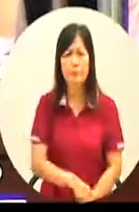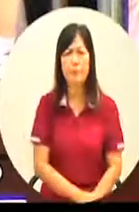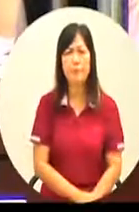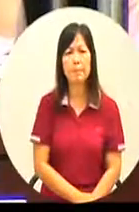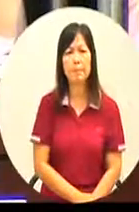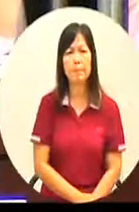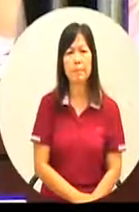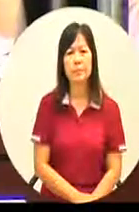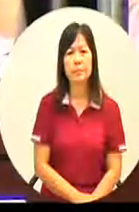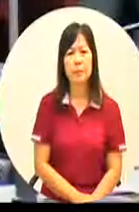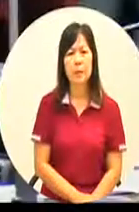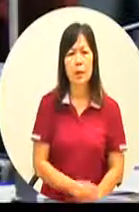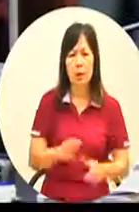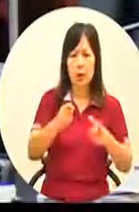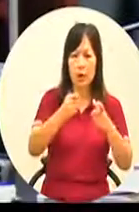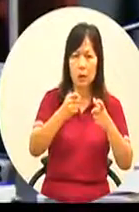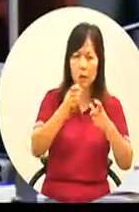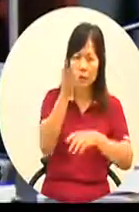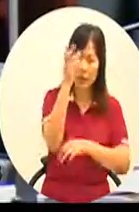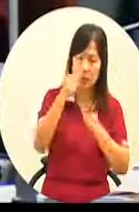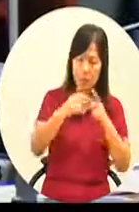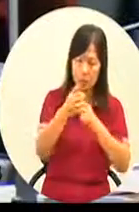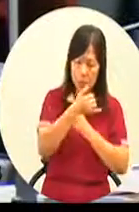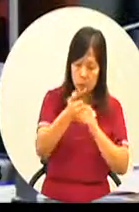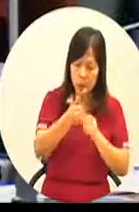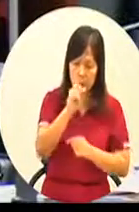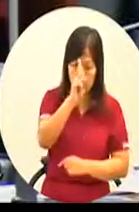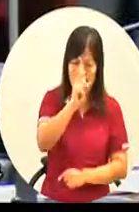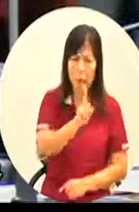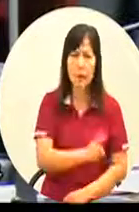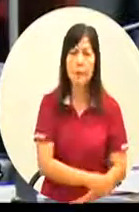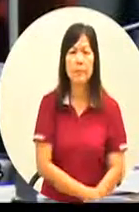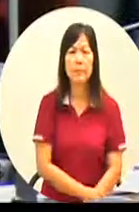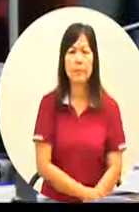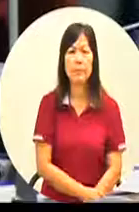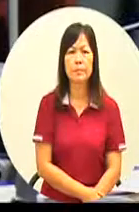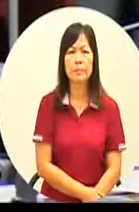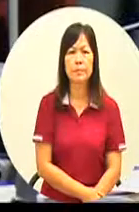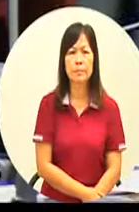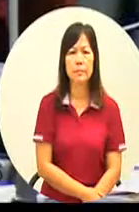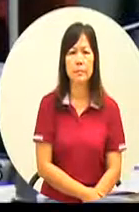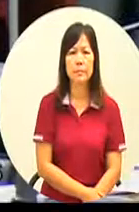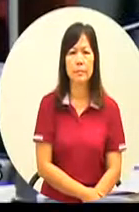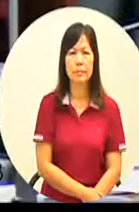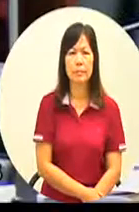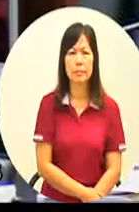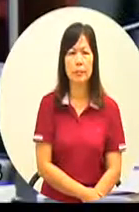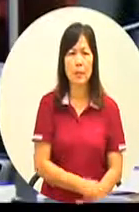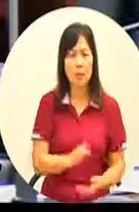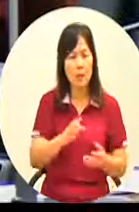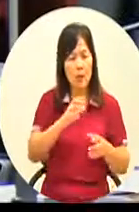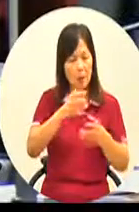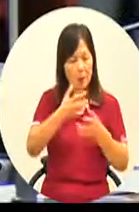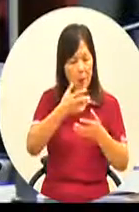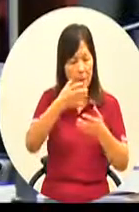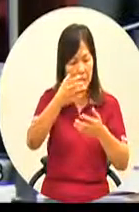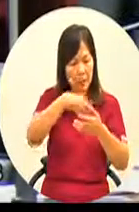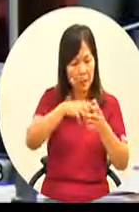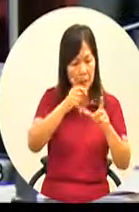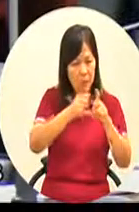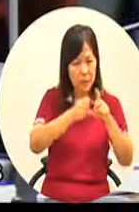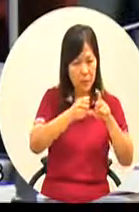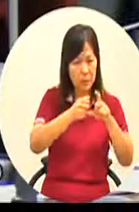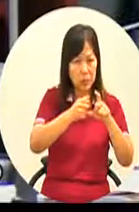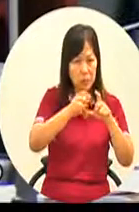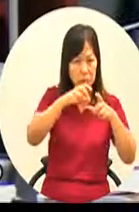那你说公务人员 1位， 公务人员1位吗？ 是。 那有没有包括其他区公所？